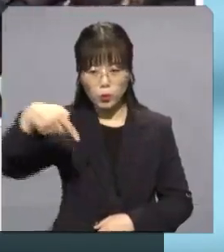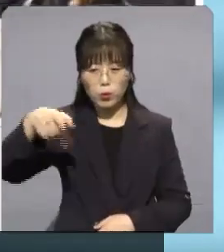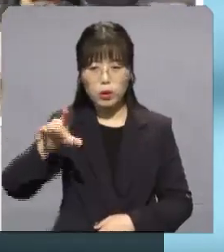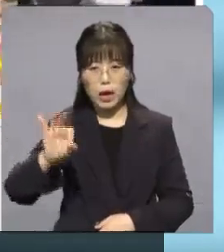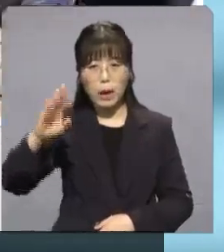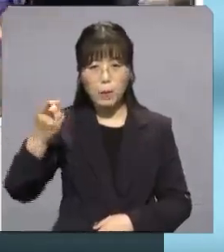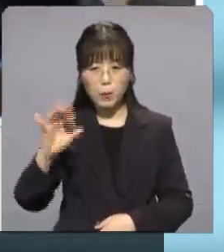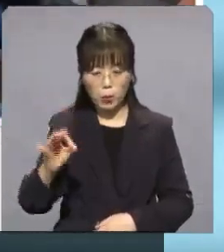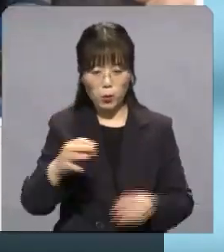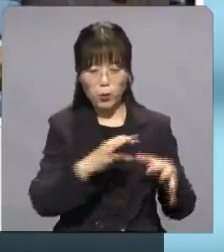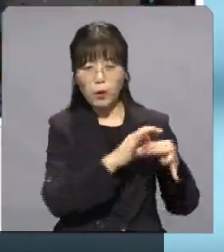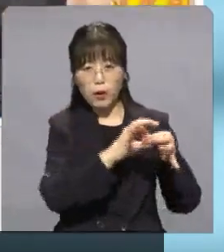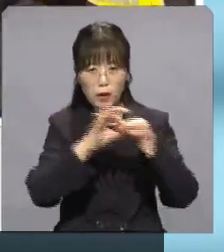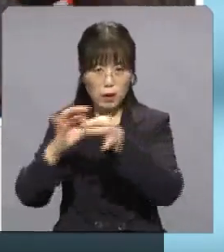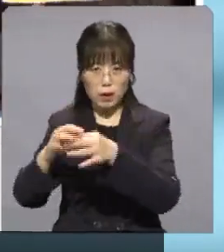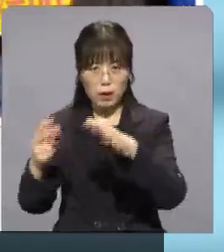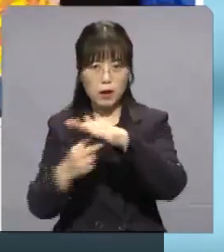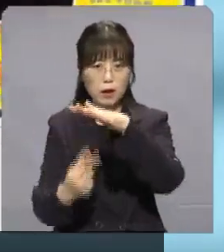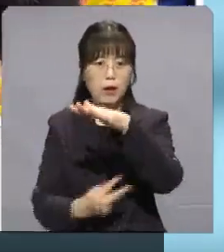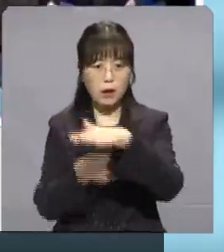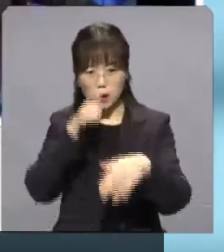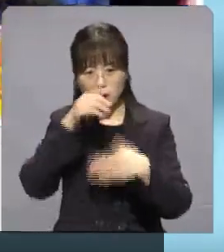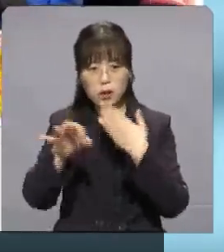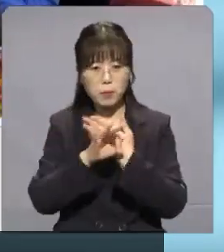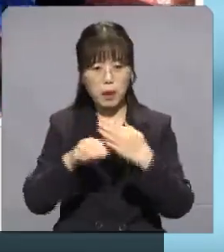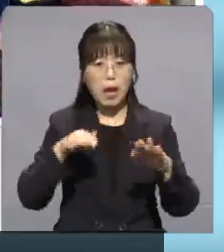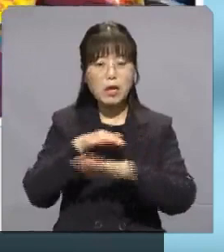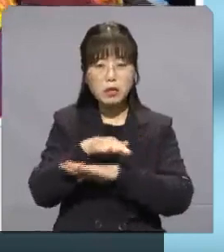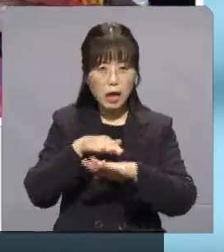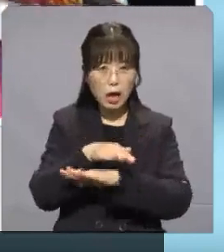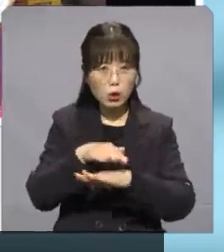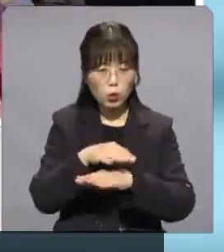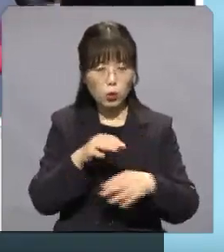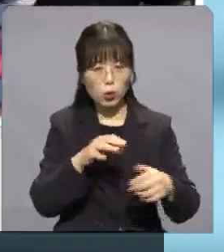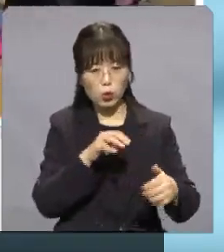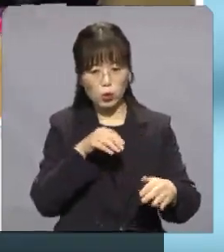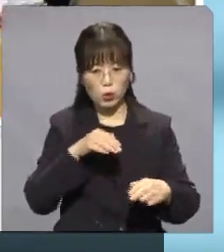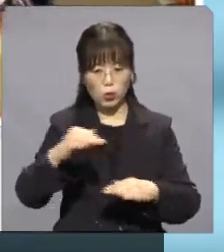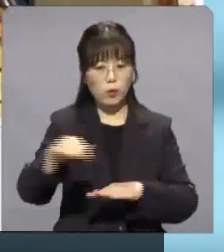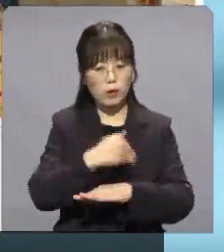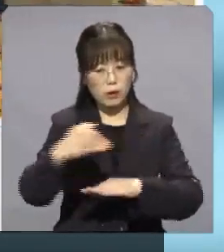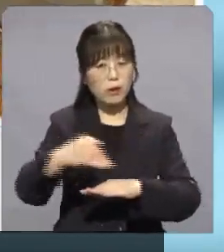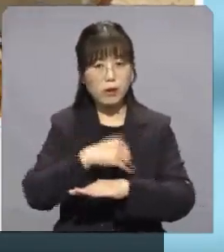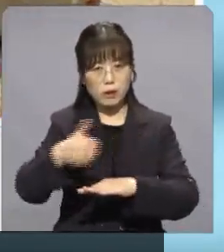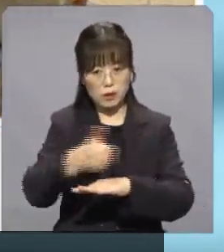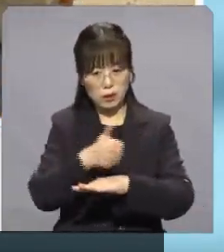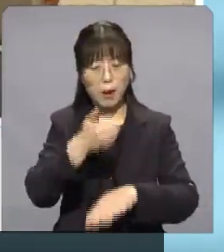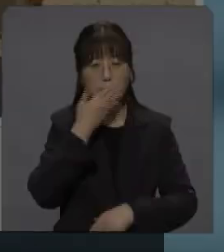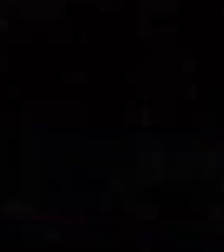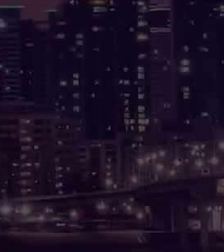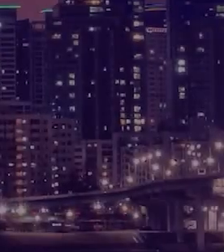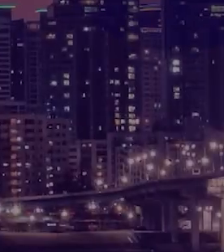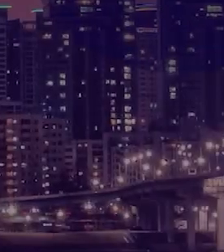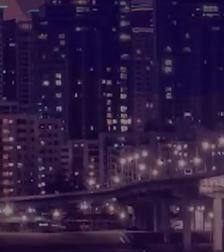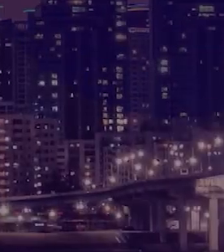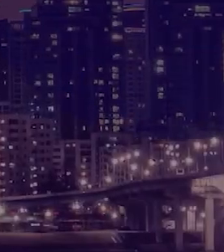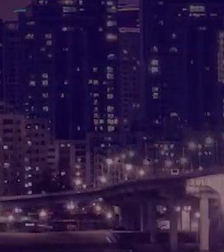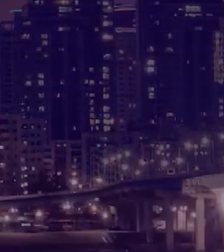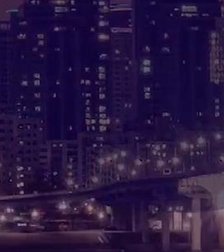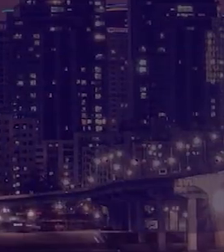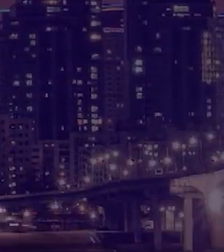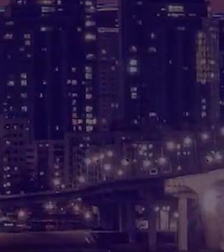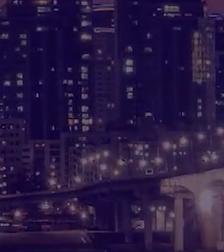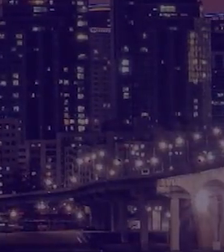장봉도랑 연도교를 만들면 자동차로 이제 장봉도까지 갈 수 있는 거예요 그런 부분에서 이제 요구사항이 있습니다